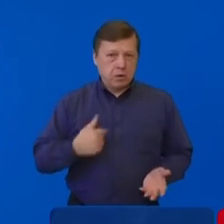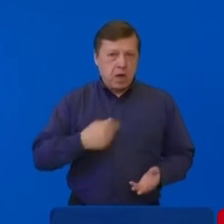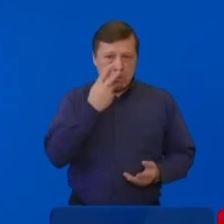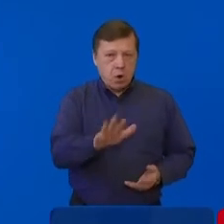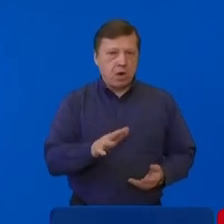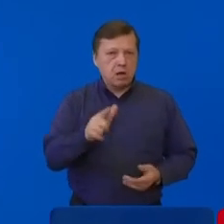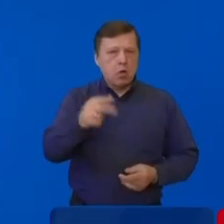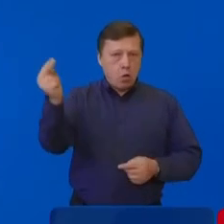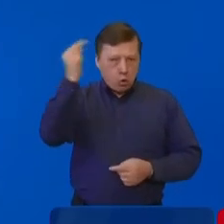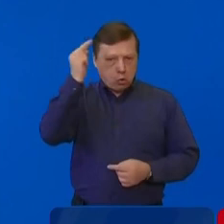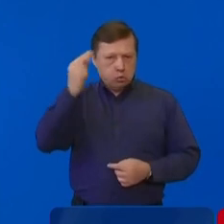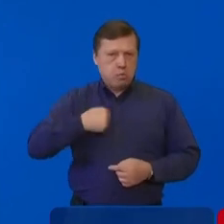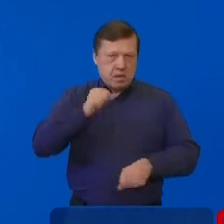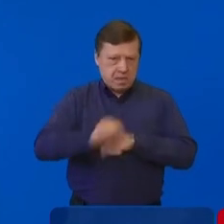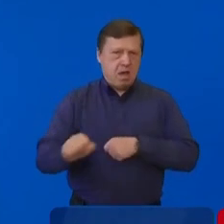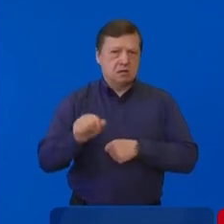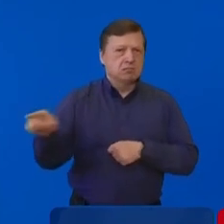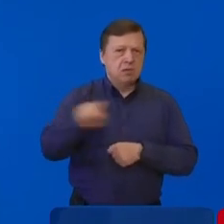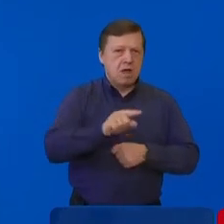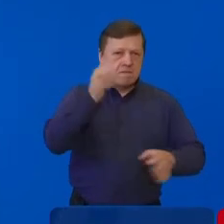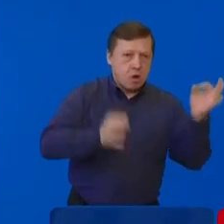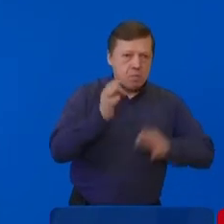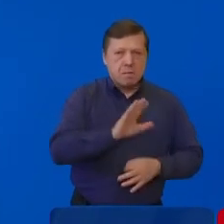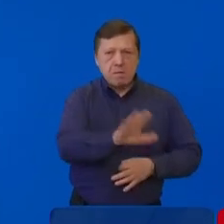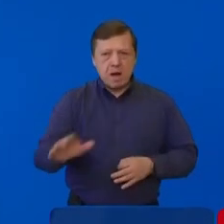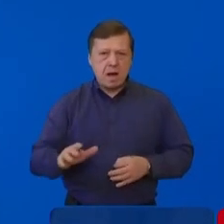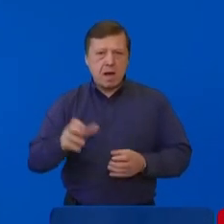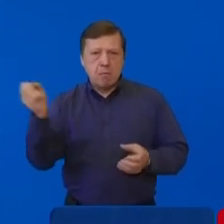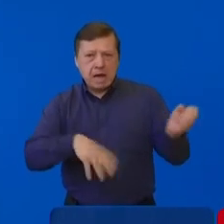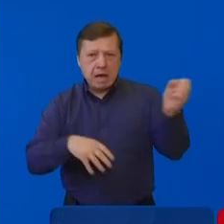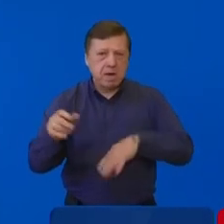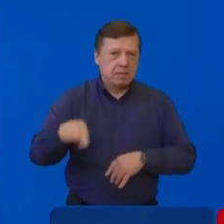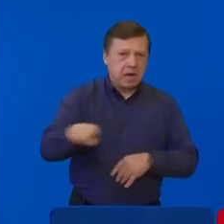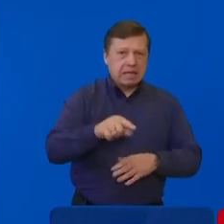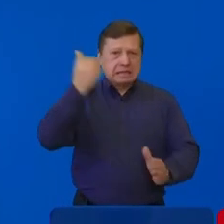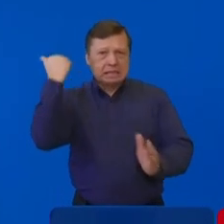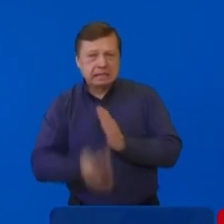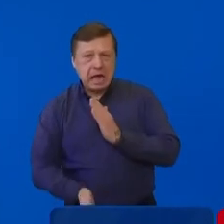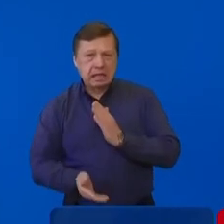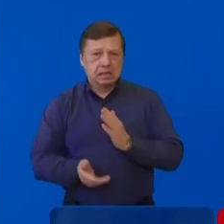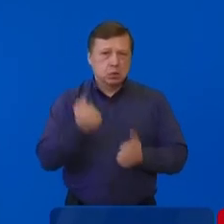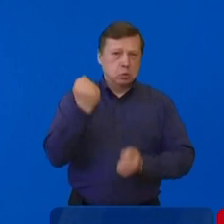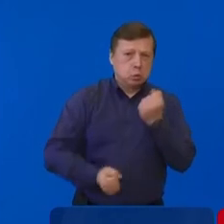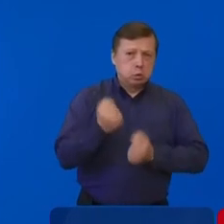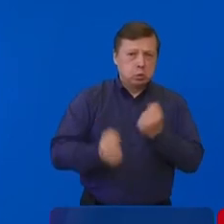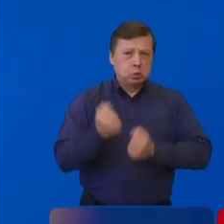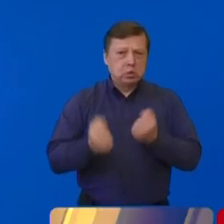wielkie wątpliwości, wielkie braki, które pojawiły się, wielkie problemy, straty i wyzwania, które pojawiły